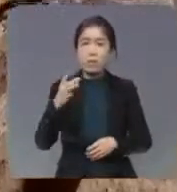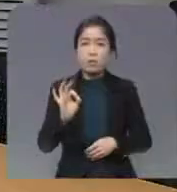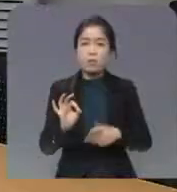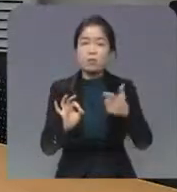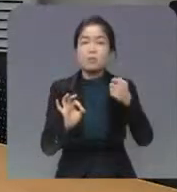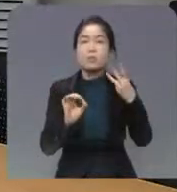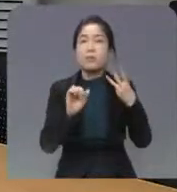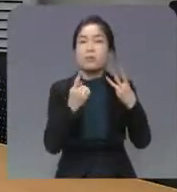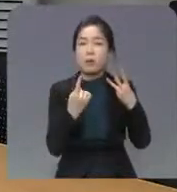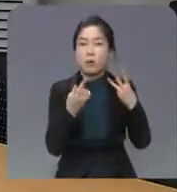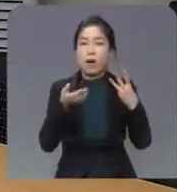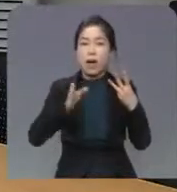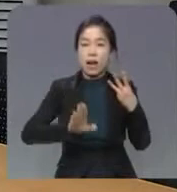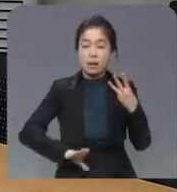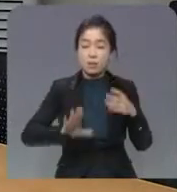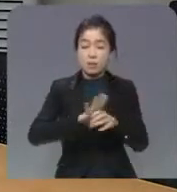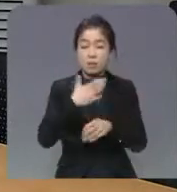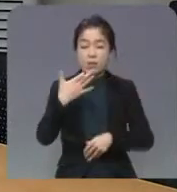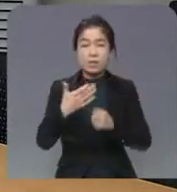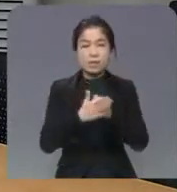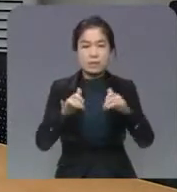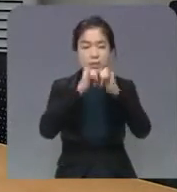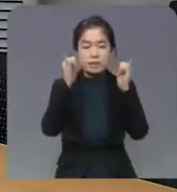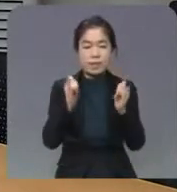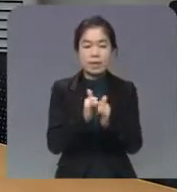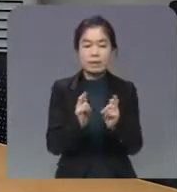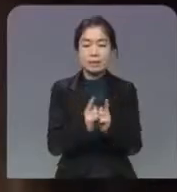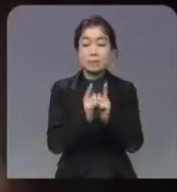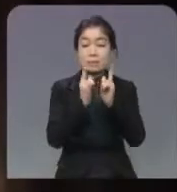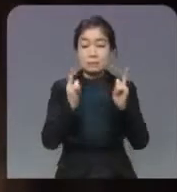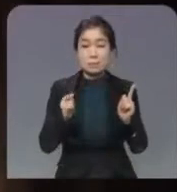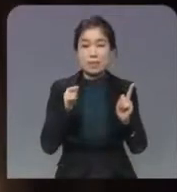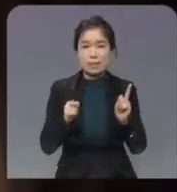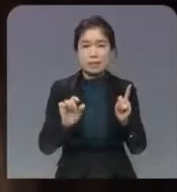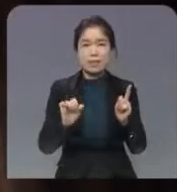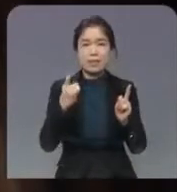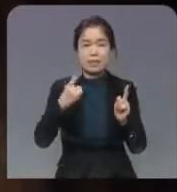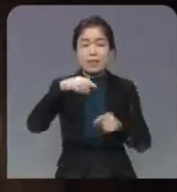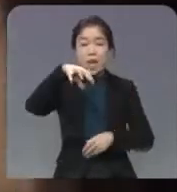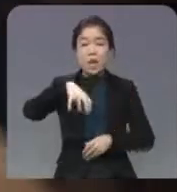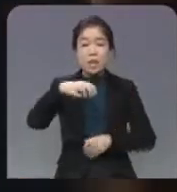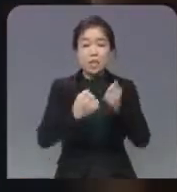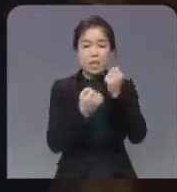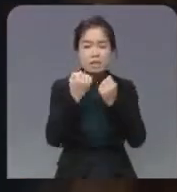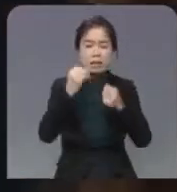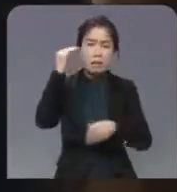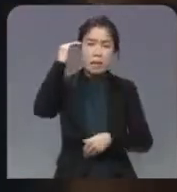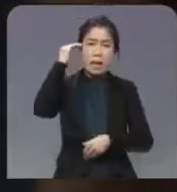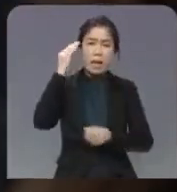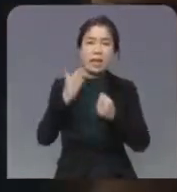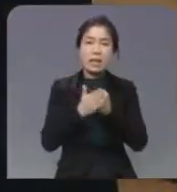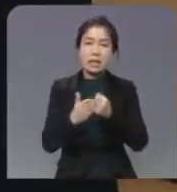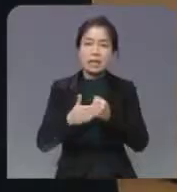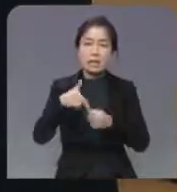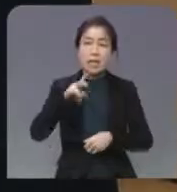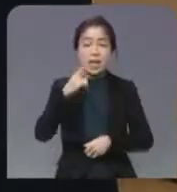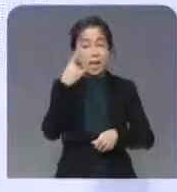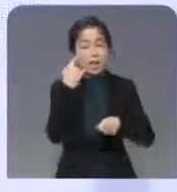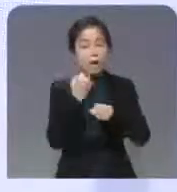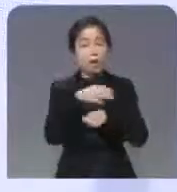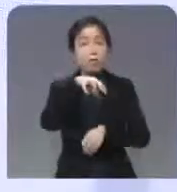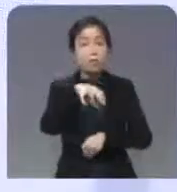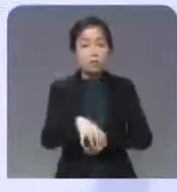63호분. 하지만 코로나19로 사회적 거리 두기로 현장 설명회에 난관이 발생하자 가야